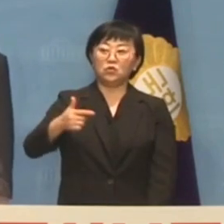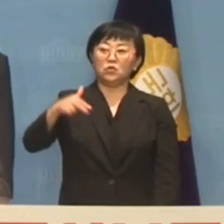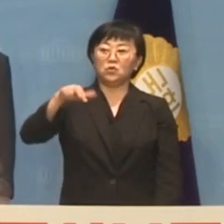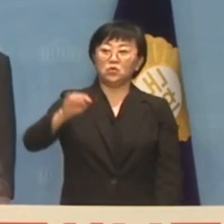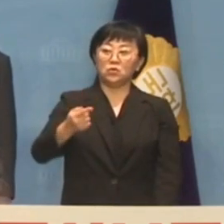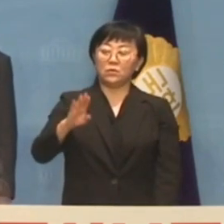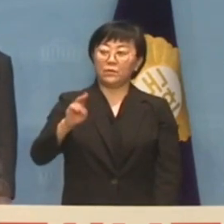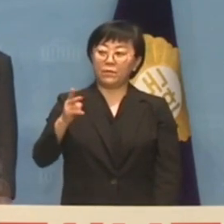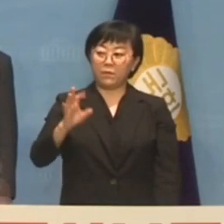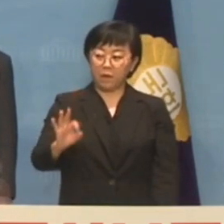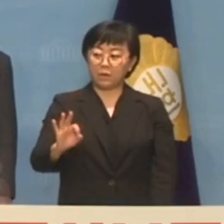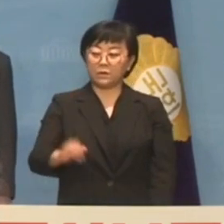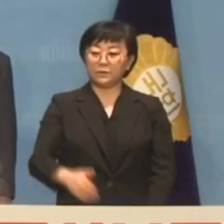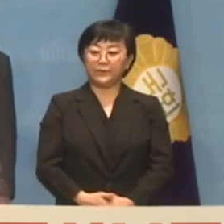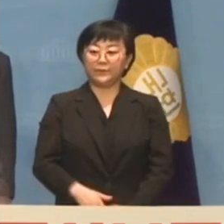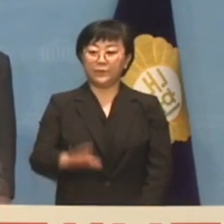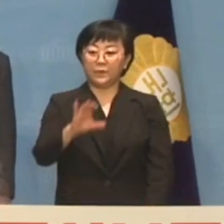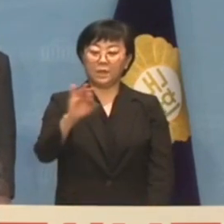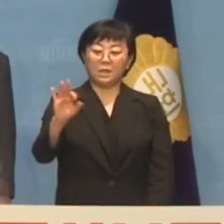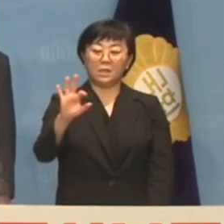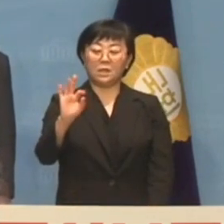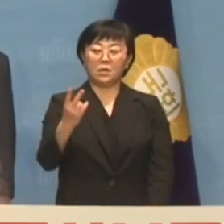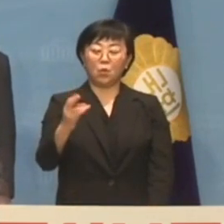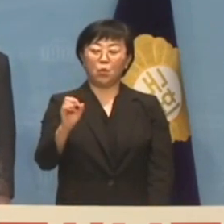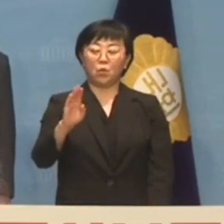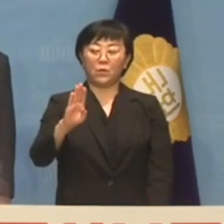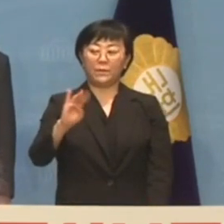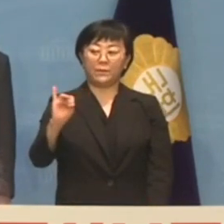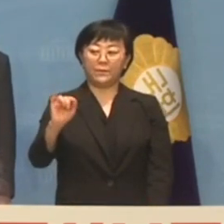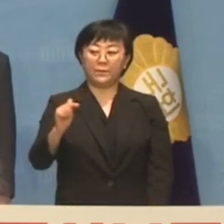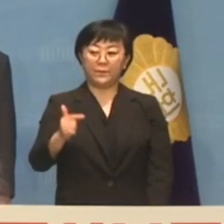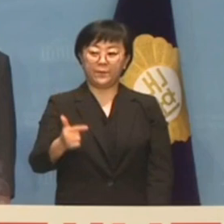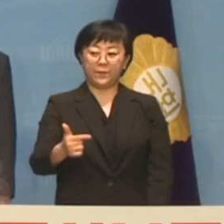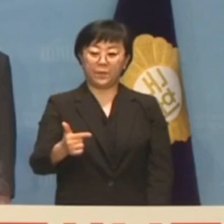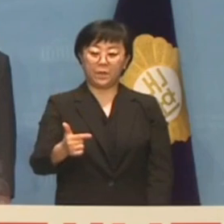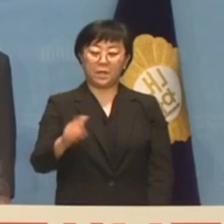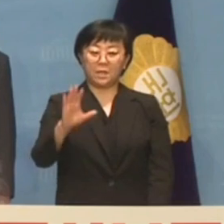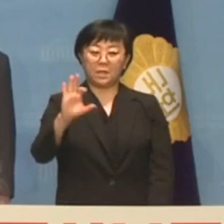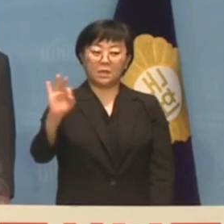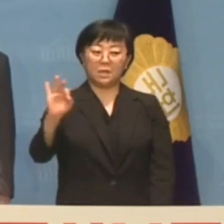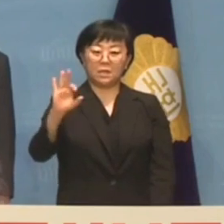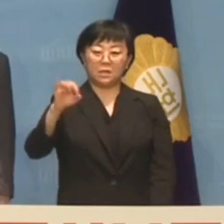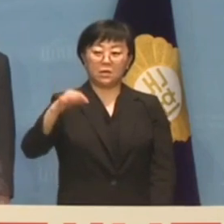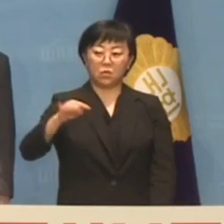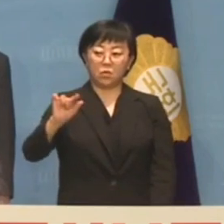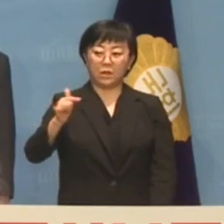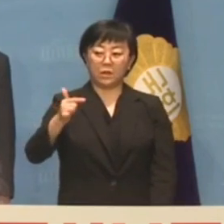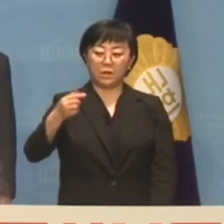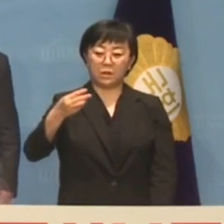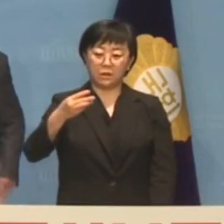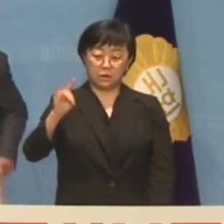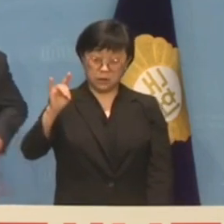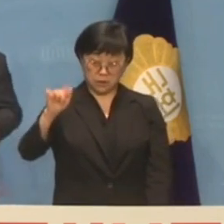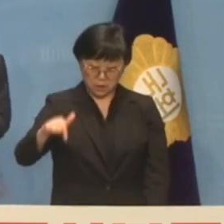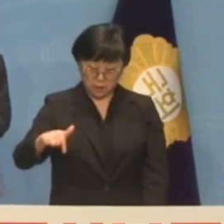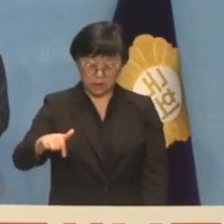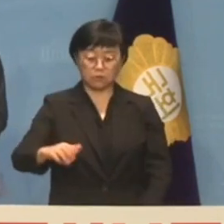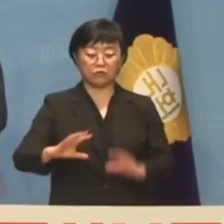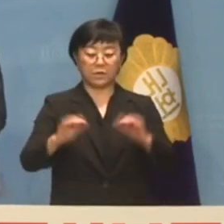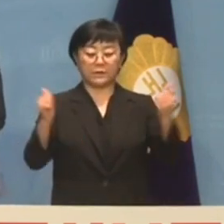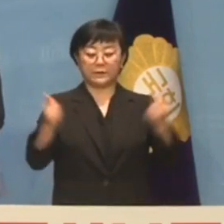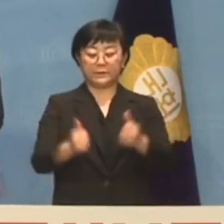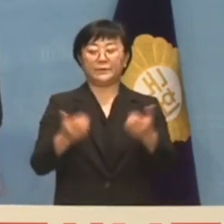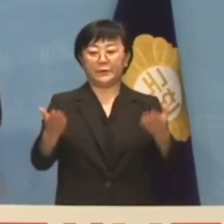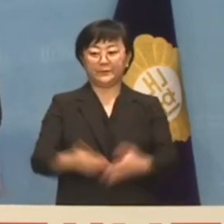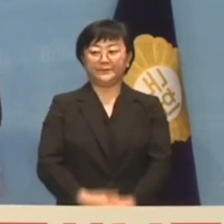의원님 오셨습니다. 이용빈 의원님 오셨고요. 이원택 의원님 함께 하셨습니다.